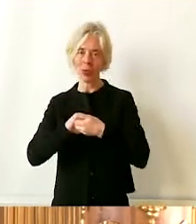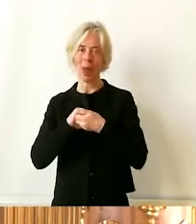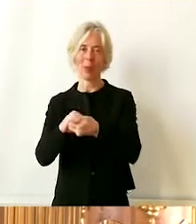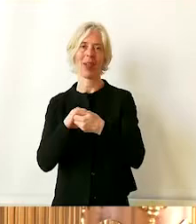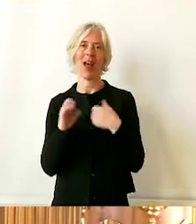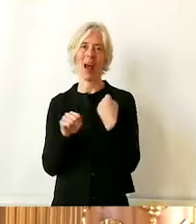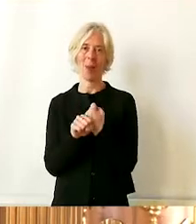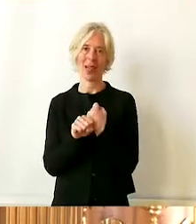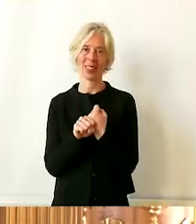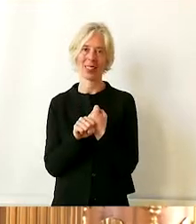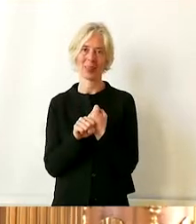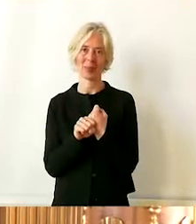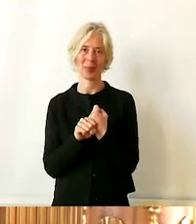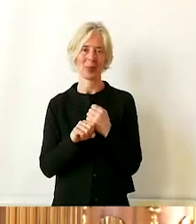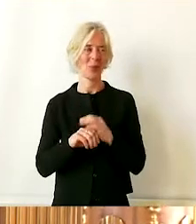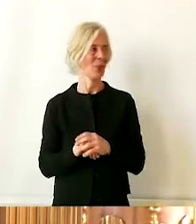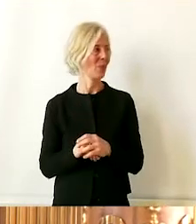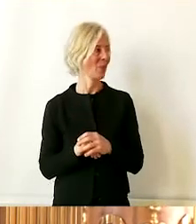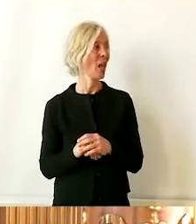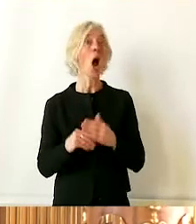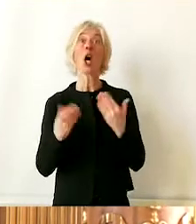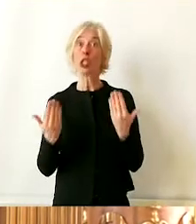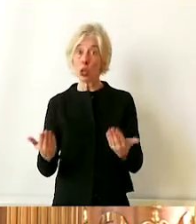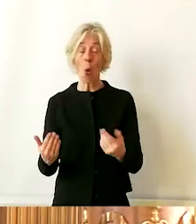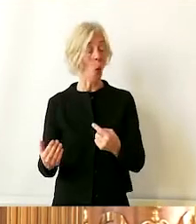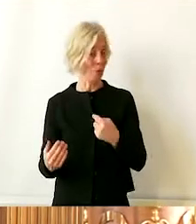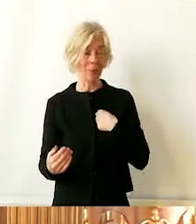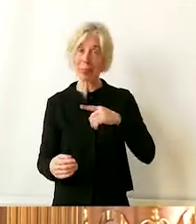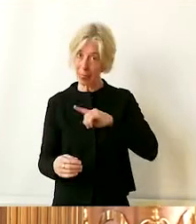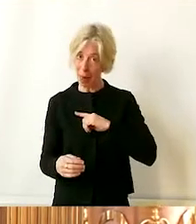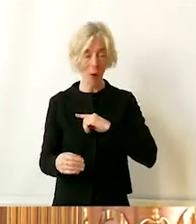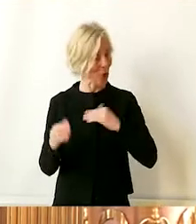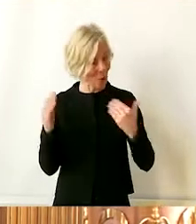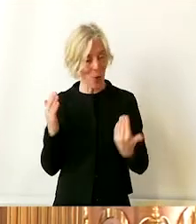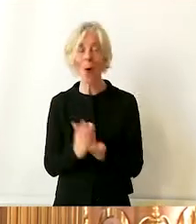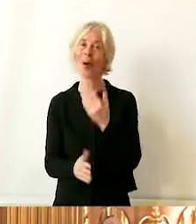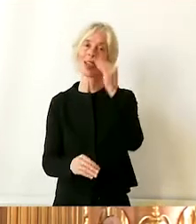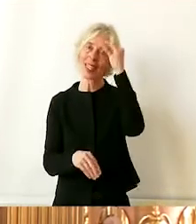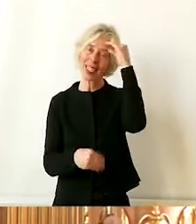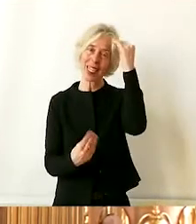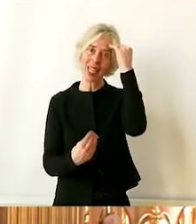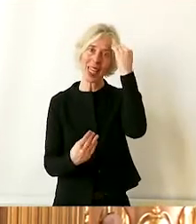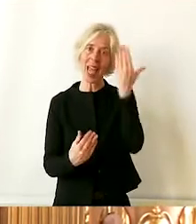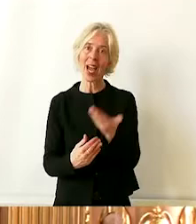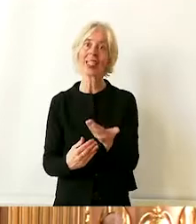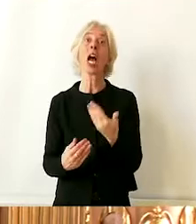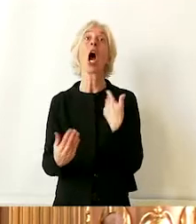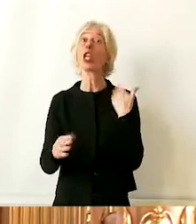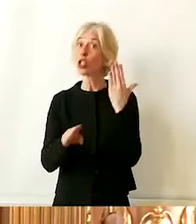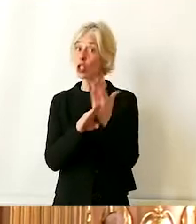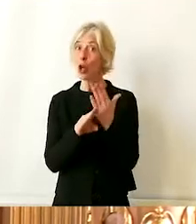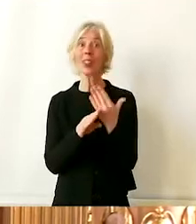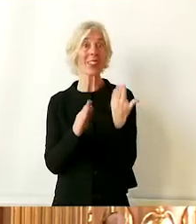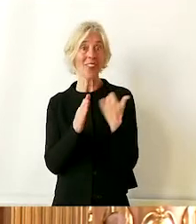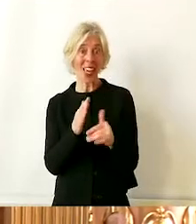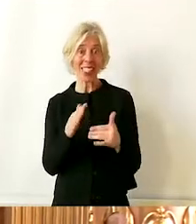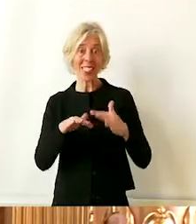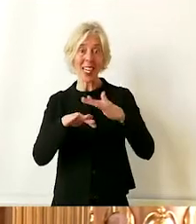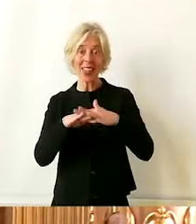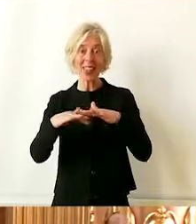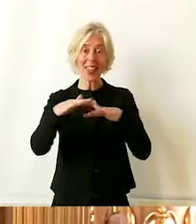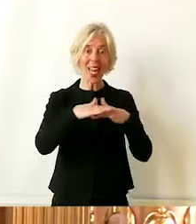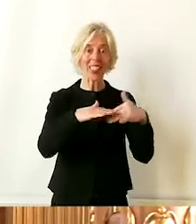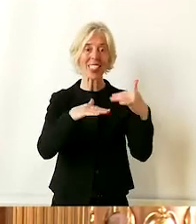ist für mich die große Lehre, die tolle Resonanz. Und wir haben einfach schon Netzwerkeffekte gehabt bei den